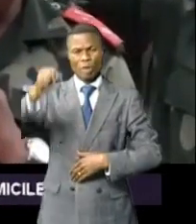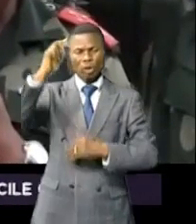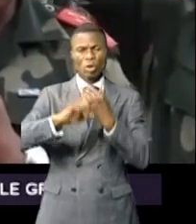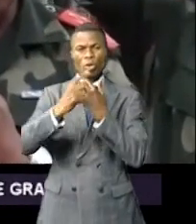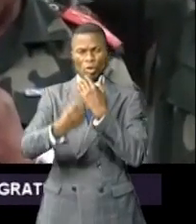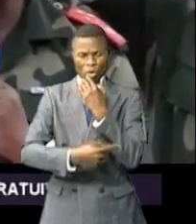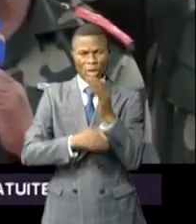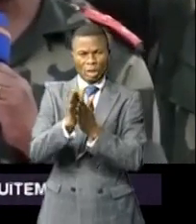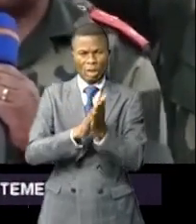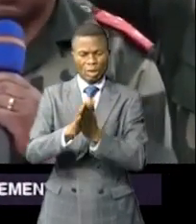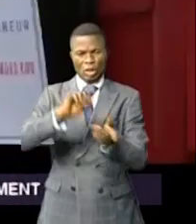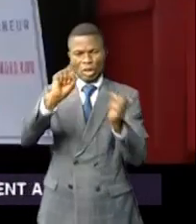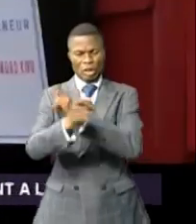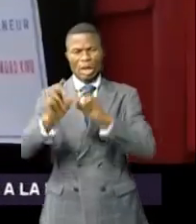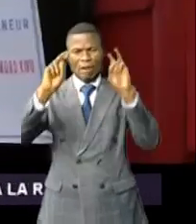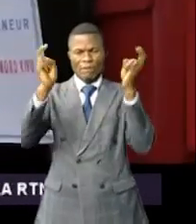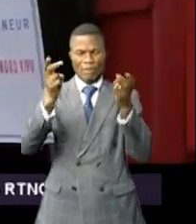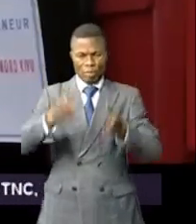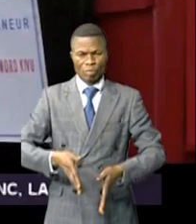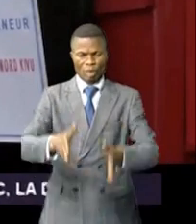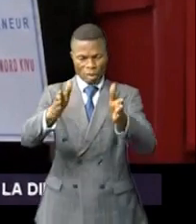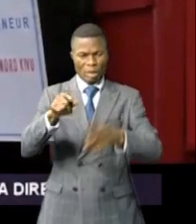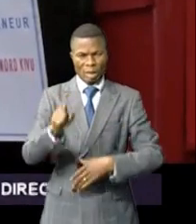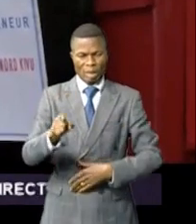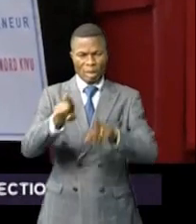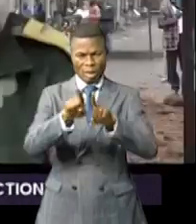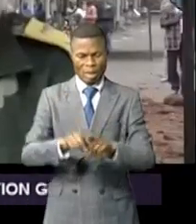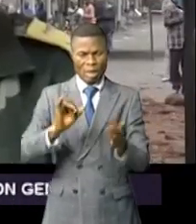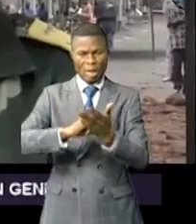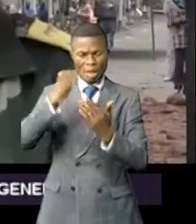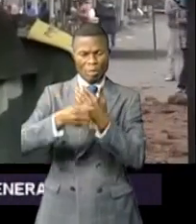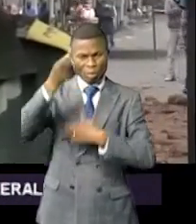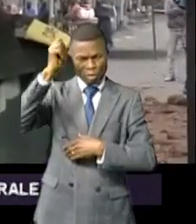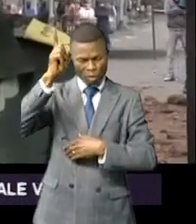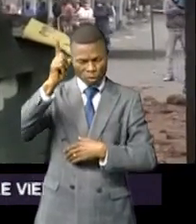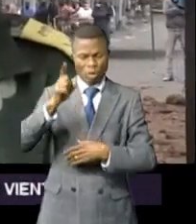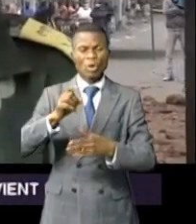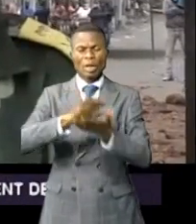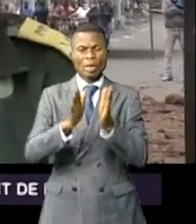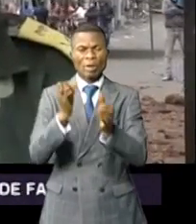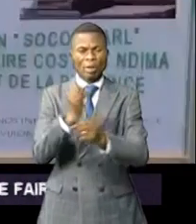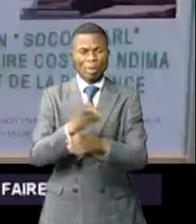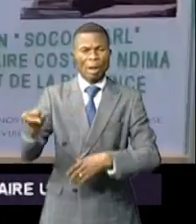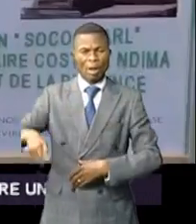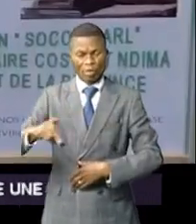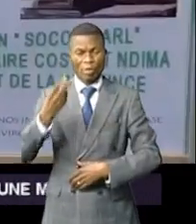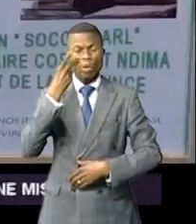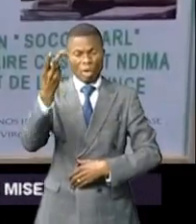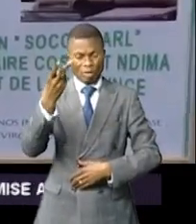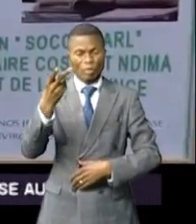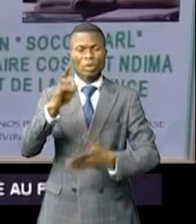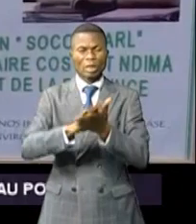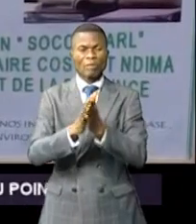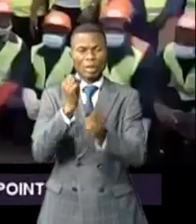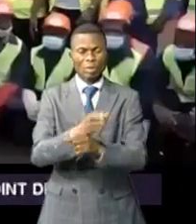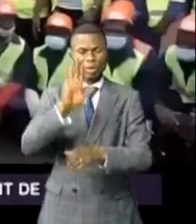qui consiste à moderniser la voirie urbaine et qui a pour objectif la matérialisation en province de la vision du chef de l'État,